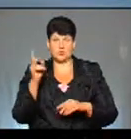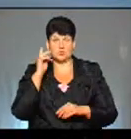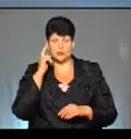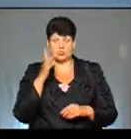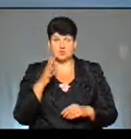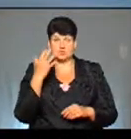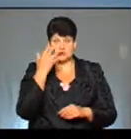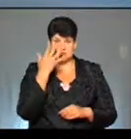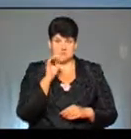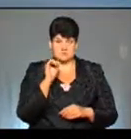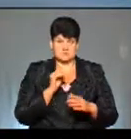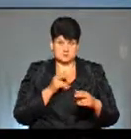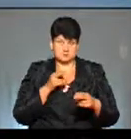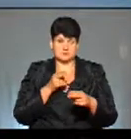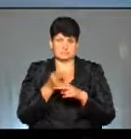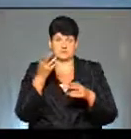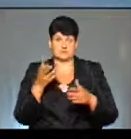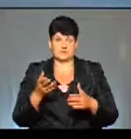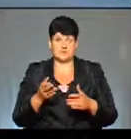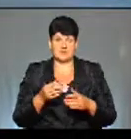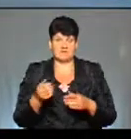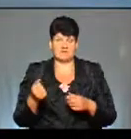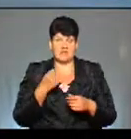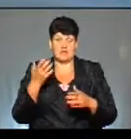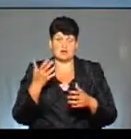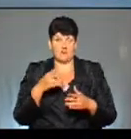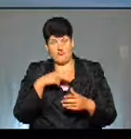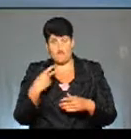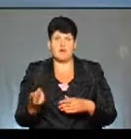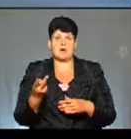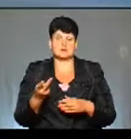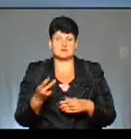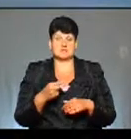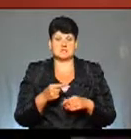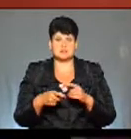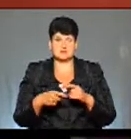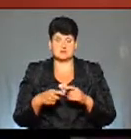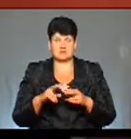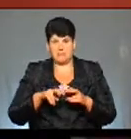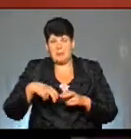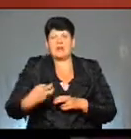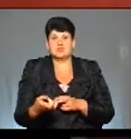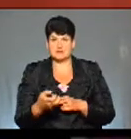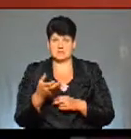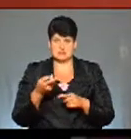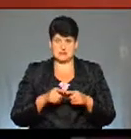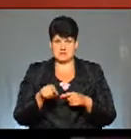незряча людина може наткнутися і просто вдаритися, впасти, зачепитися за ці от, всі виставлені